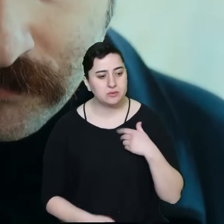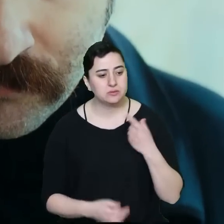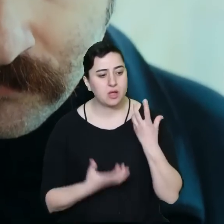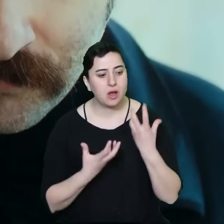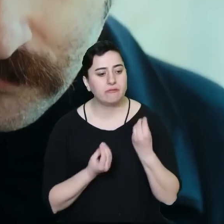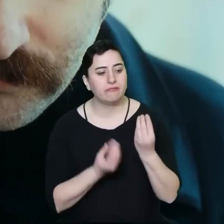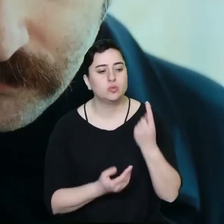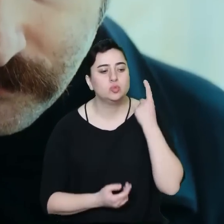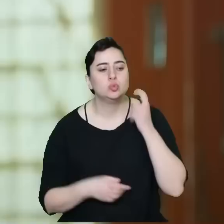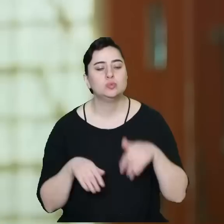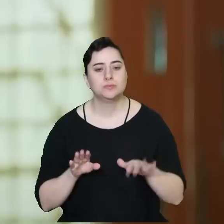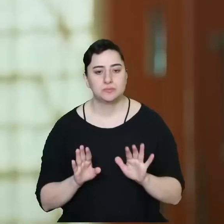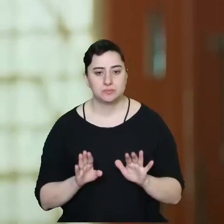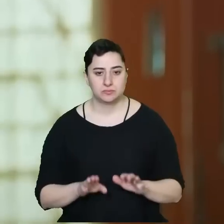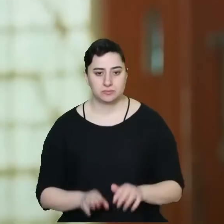değildi niyet.